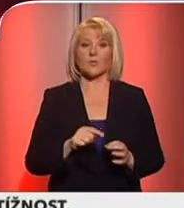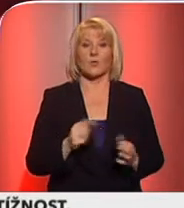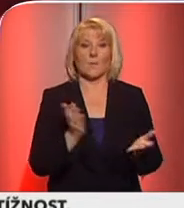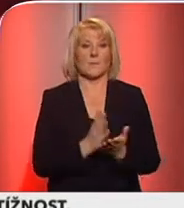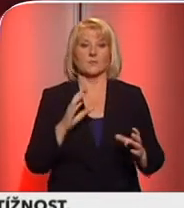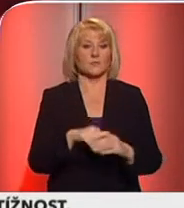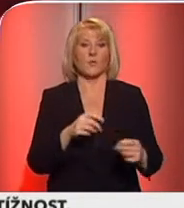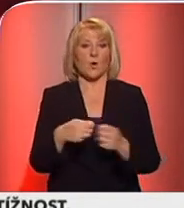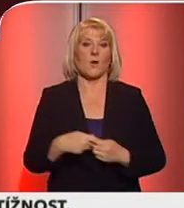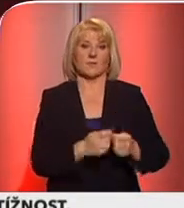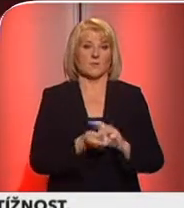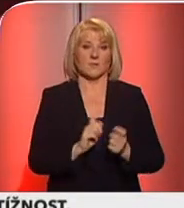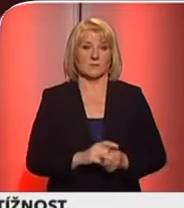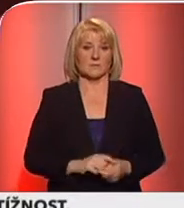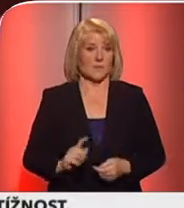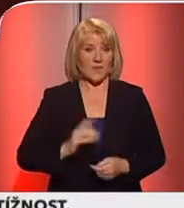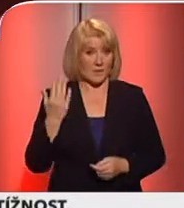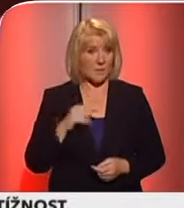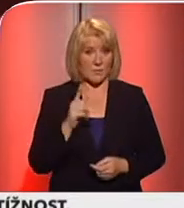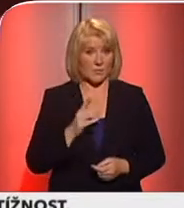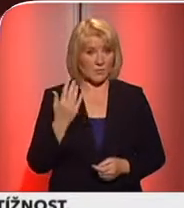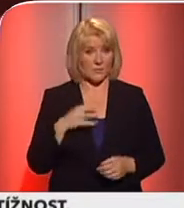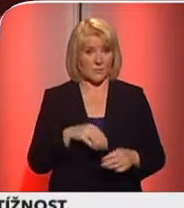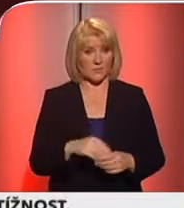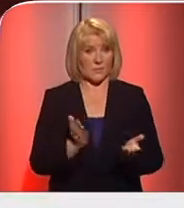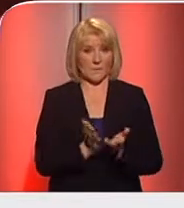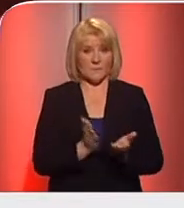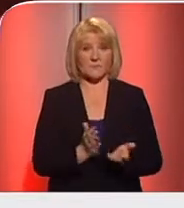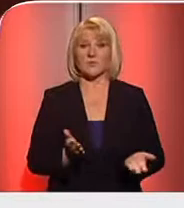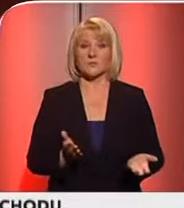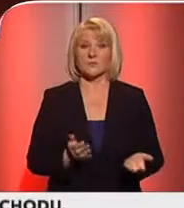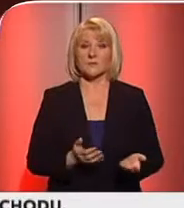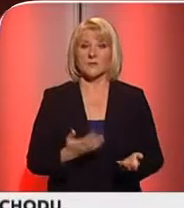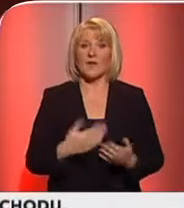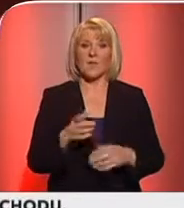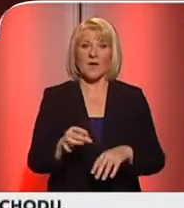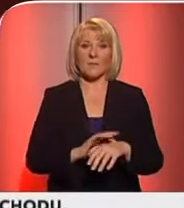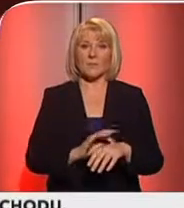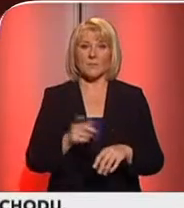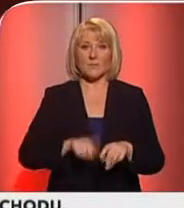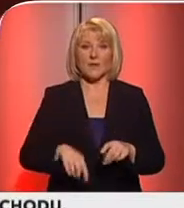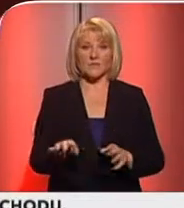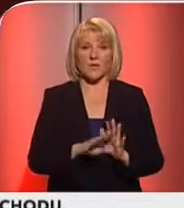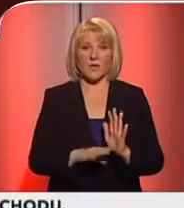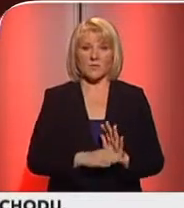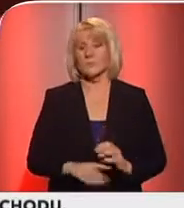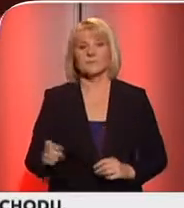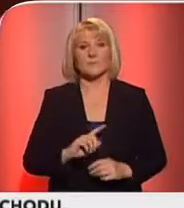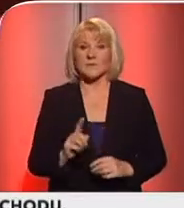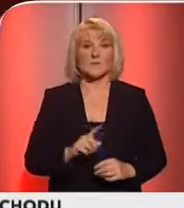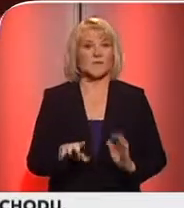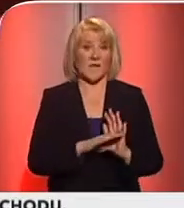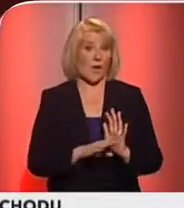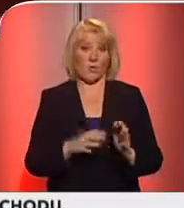do kolektivního vyjednávání, to jsou sociální a hospodářské věci. Ale to je ta díra v zákoně. Ale tam není díra. Ježišmaria,